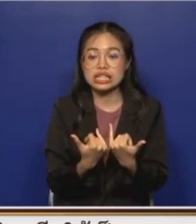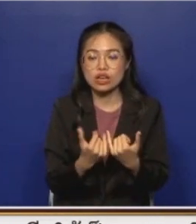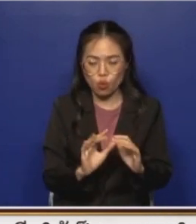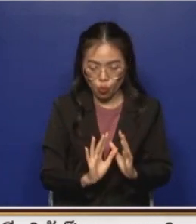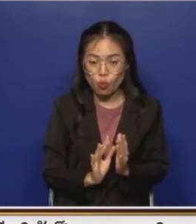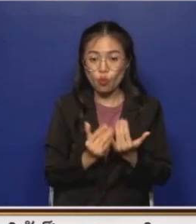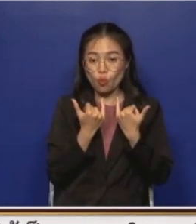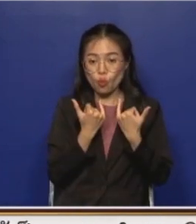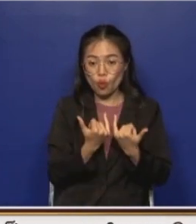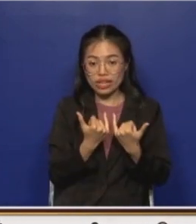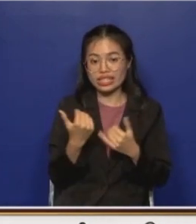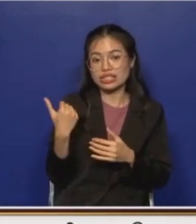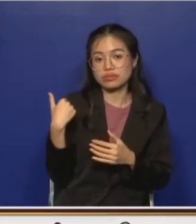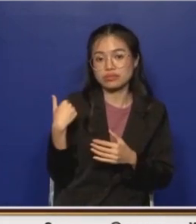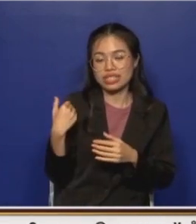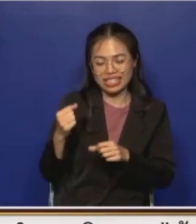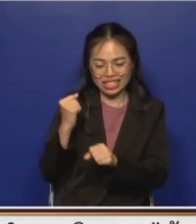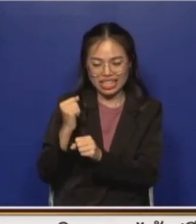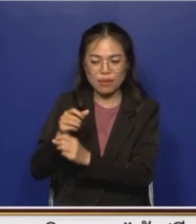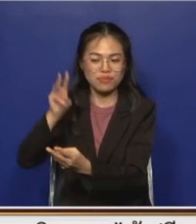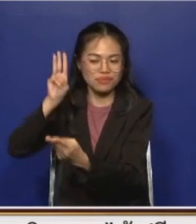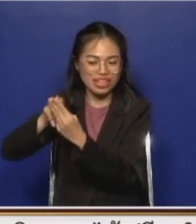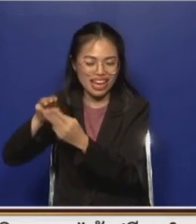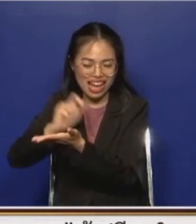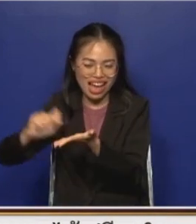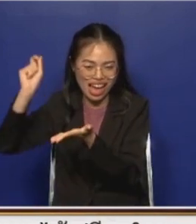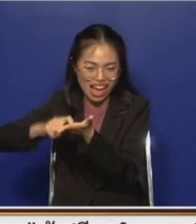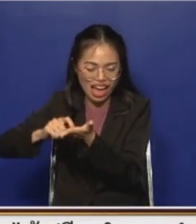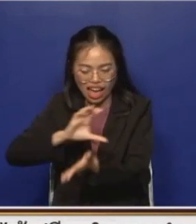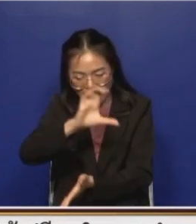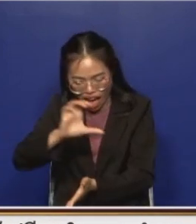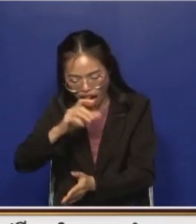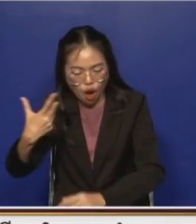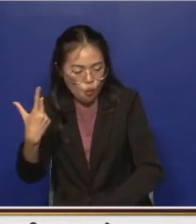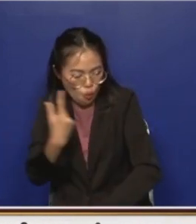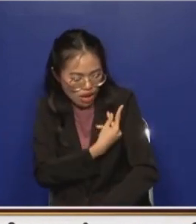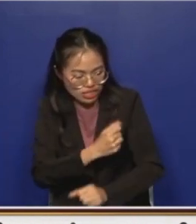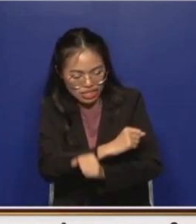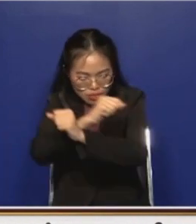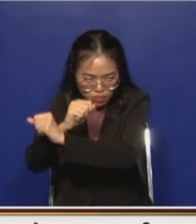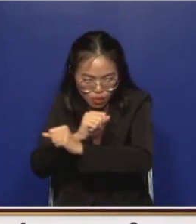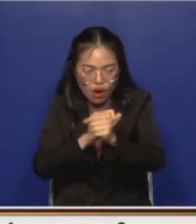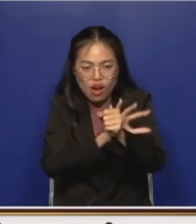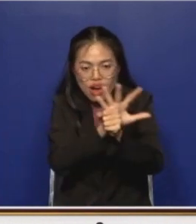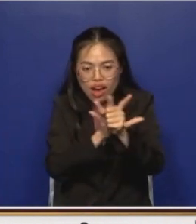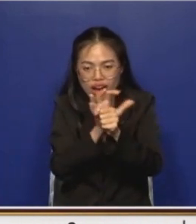ะฮะเราก็เข้าใจว่าเออรัฐบาลก็รอบคอบสงสัยที่เขายังไม่อยากแจกเงินเยอะ